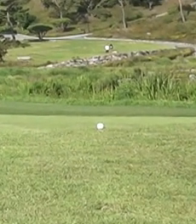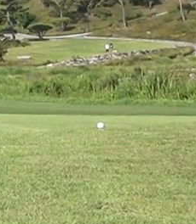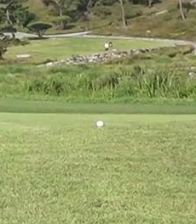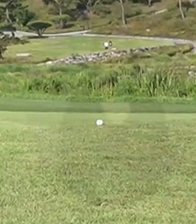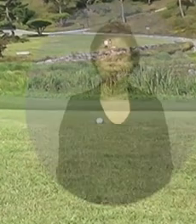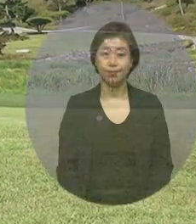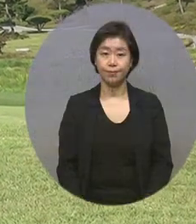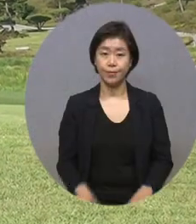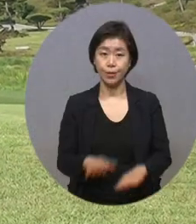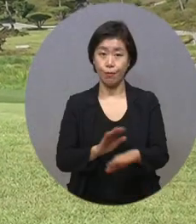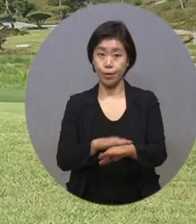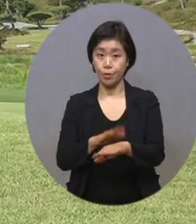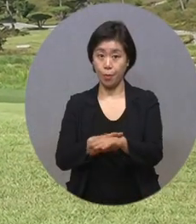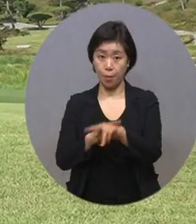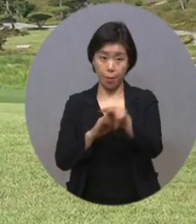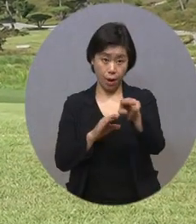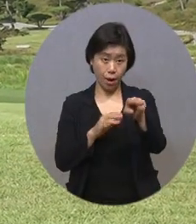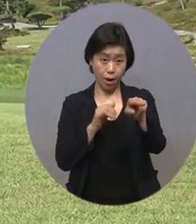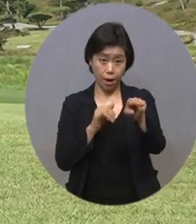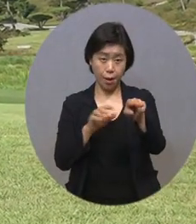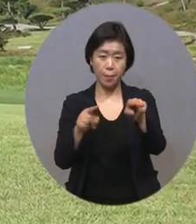왼쪽 보고 130.